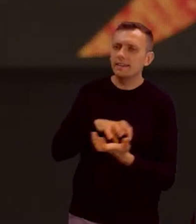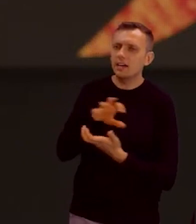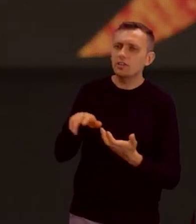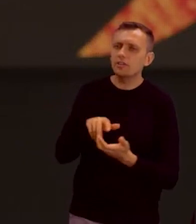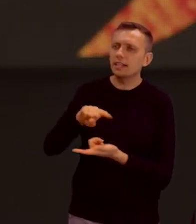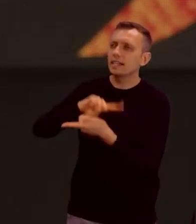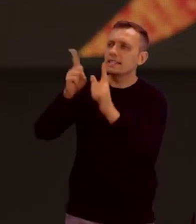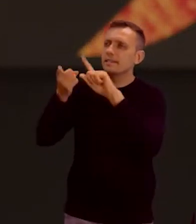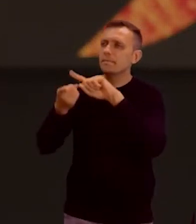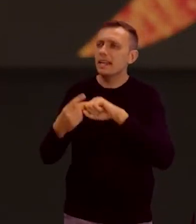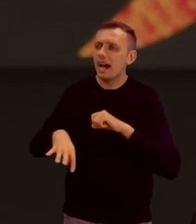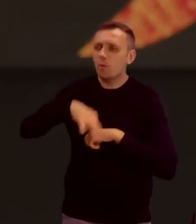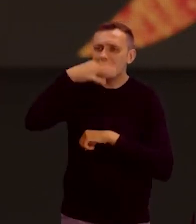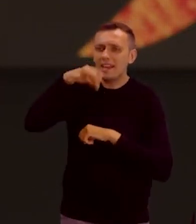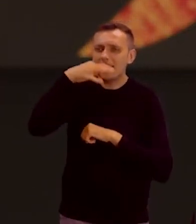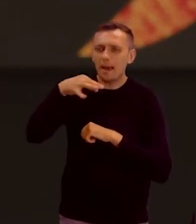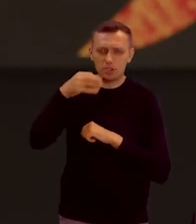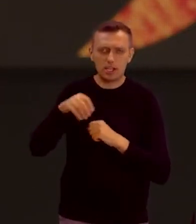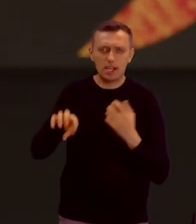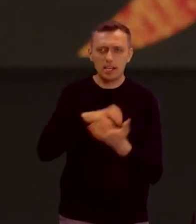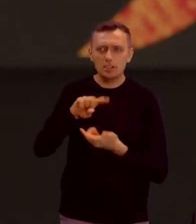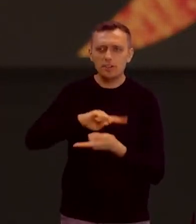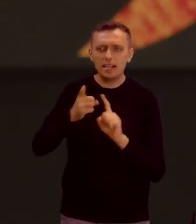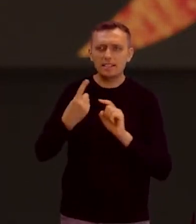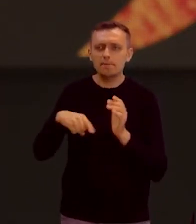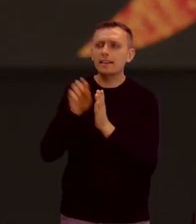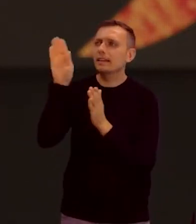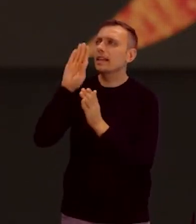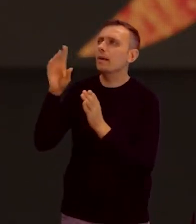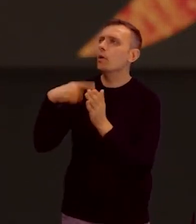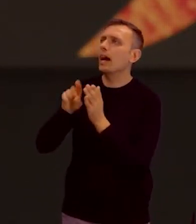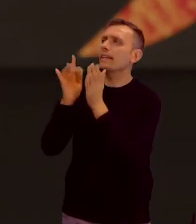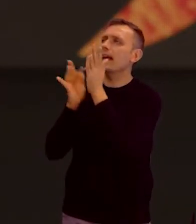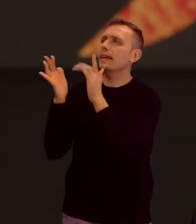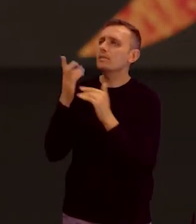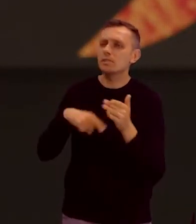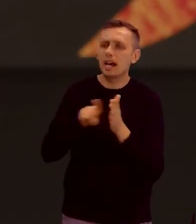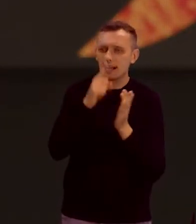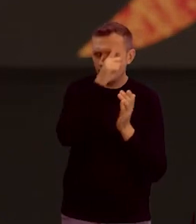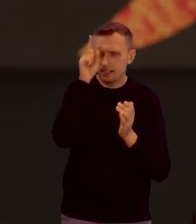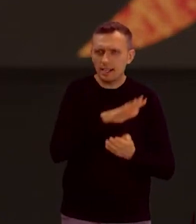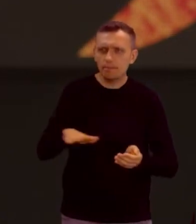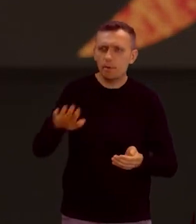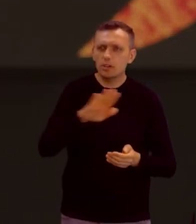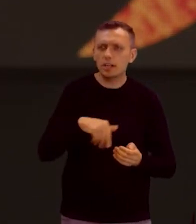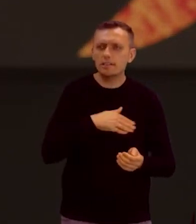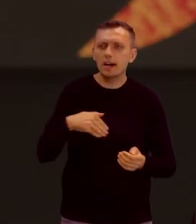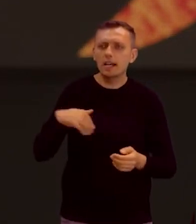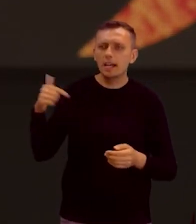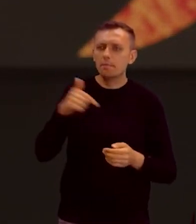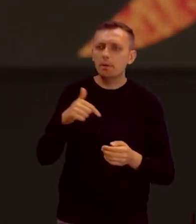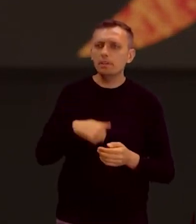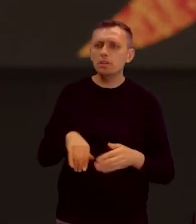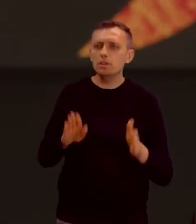Boga, dla Jezusa Chrystusa, dla społeczeństwa, w którym są. Powinniśmy modlić się, żeby Bóg